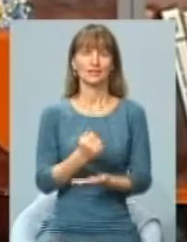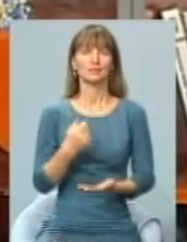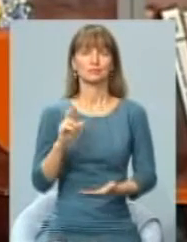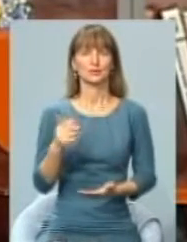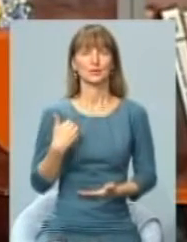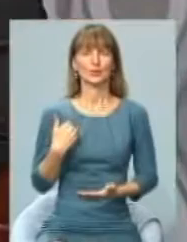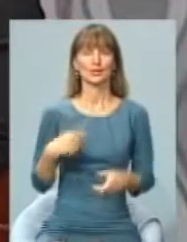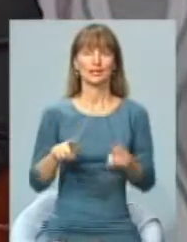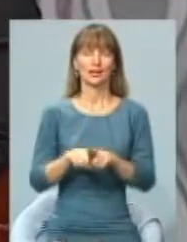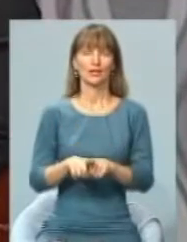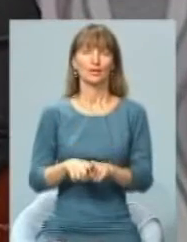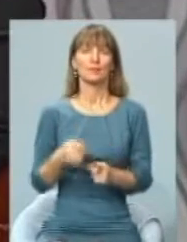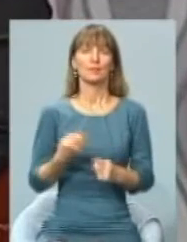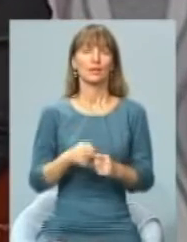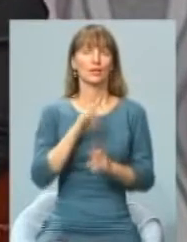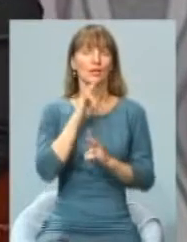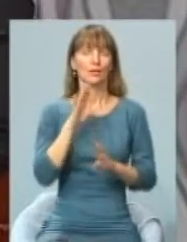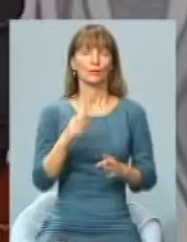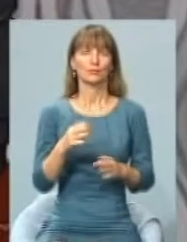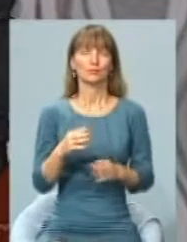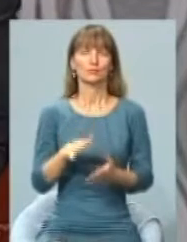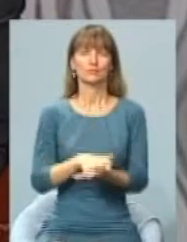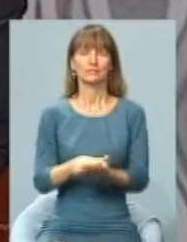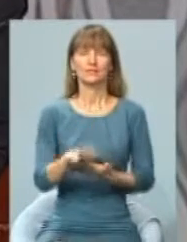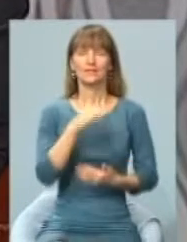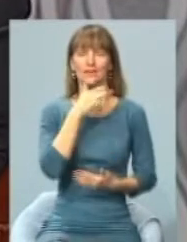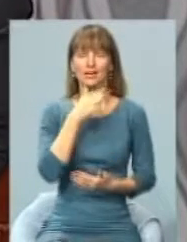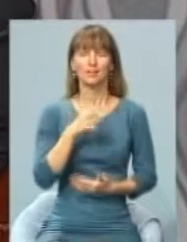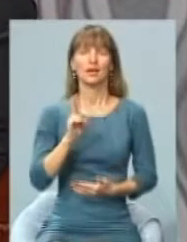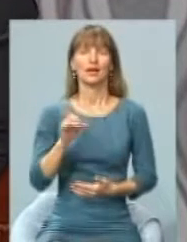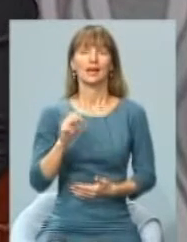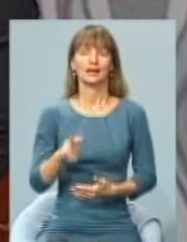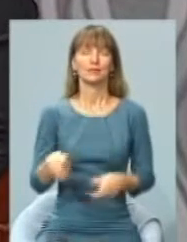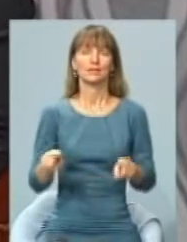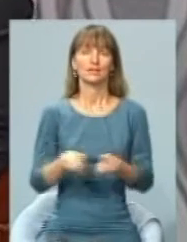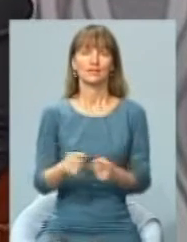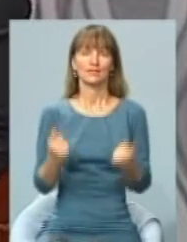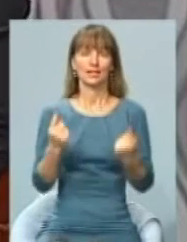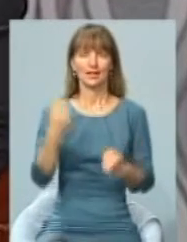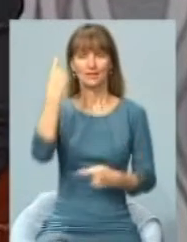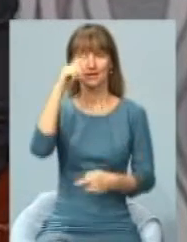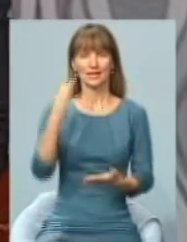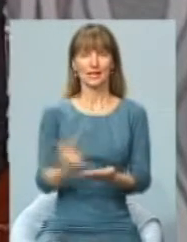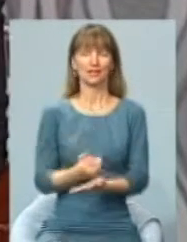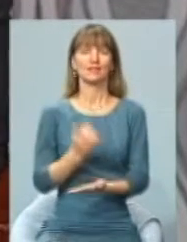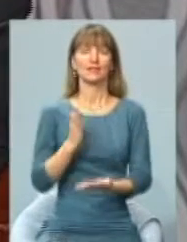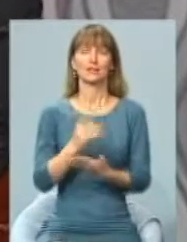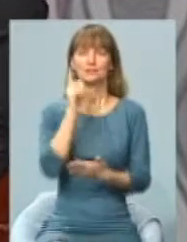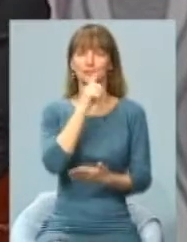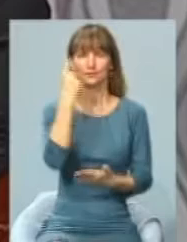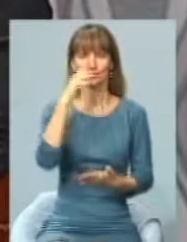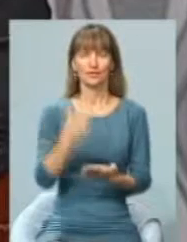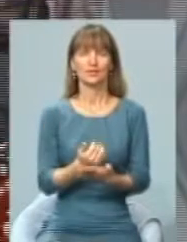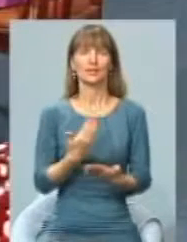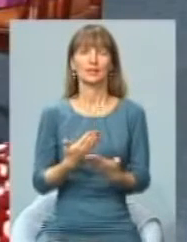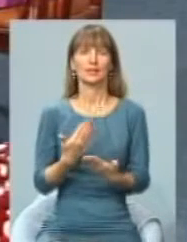так. Ну, тож, не будемо гаяти часу. До речі, оскільки, ну, окрім таких великих винаходів, є ще маленькі винаходи. Ну,